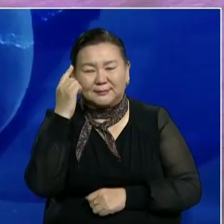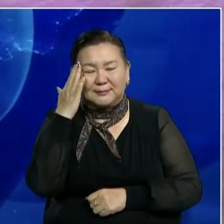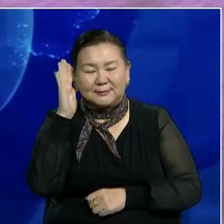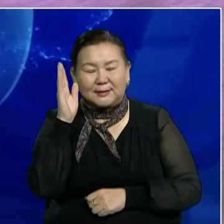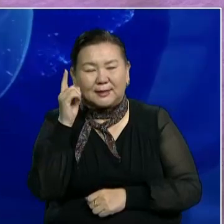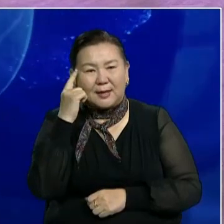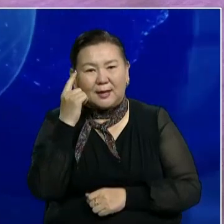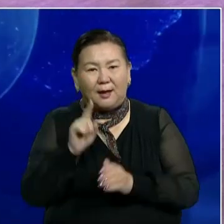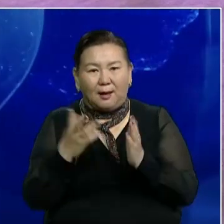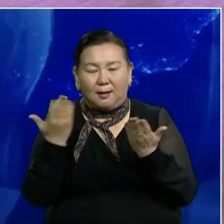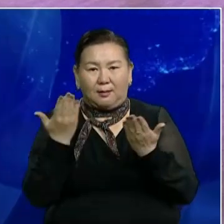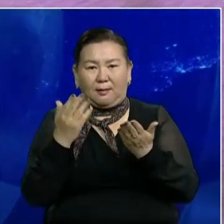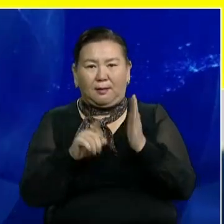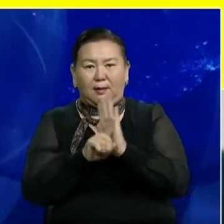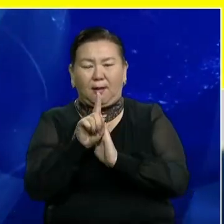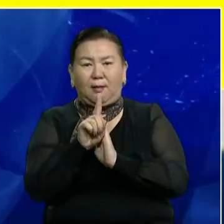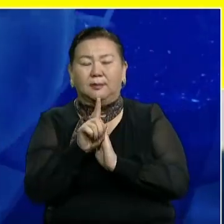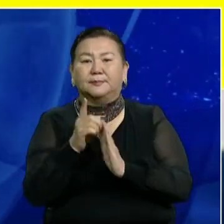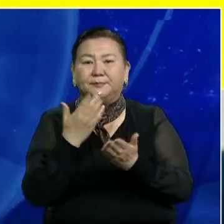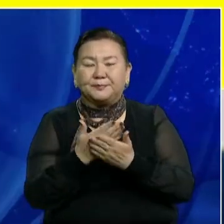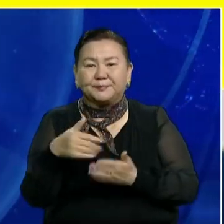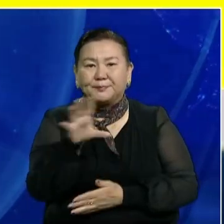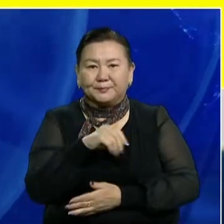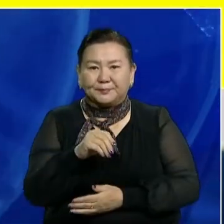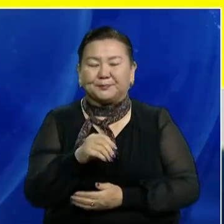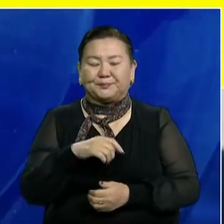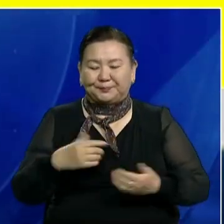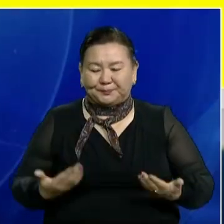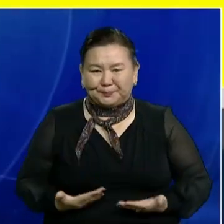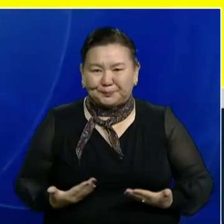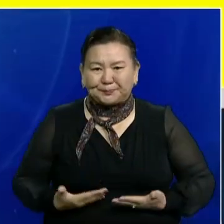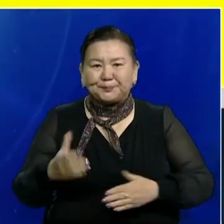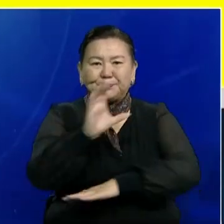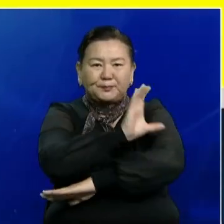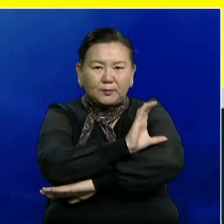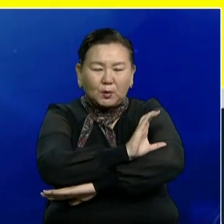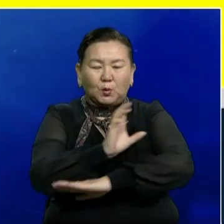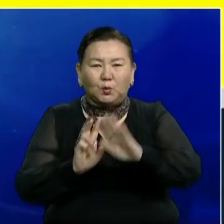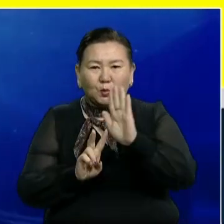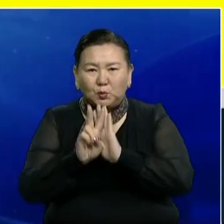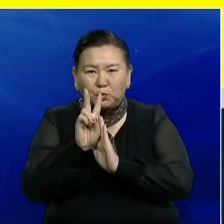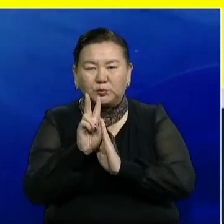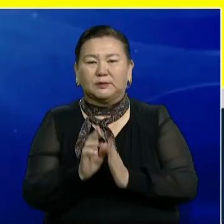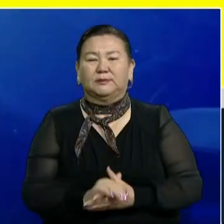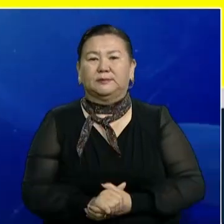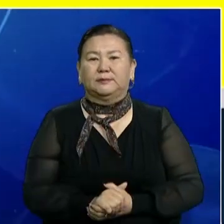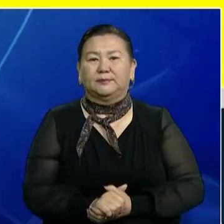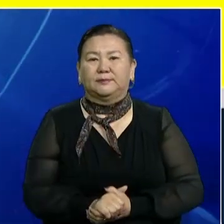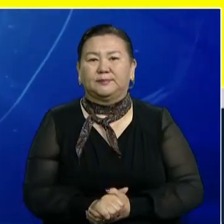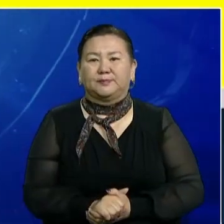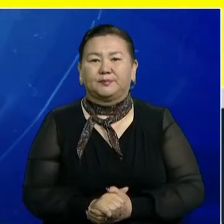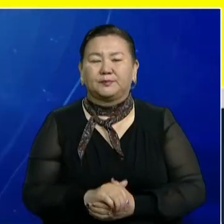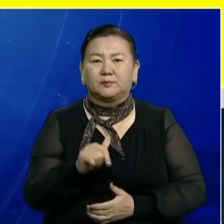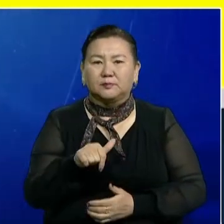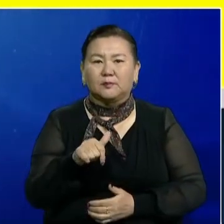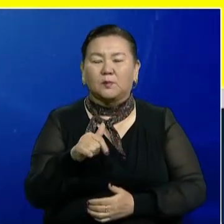хаанаас үндэслсэн бэ гэж бодож байгаа байх. Энийг бол бид нар яг өөрийнхөө амьдарч буй сургуулиас үндэслэж гарч ирсэн ажиглалтын аргаар. За юу гэхээр